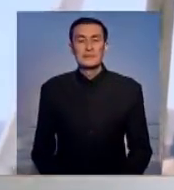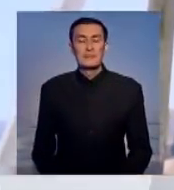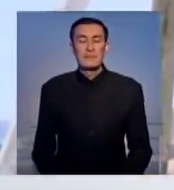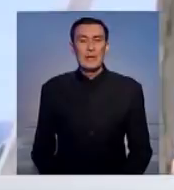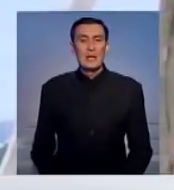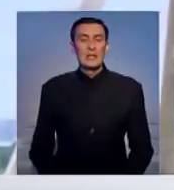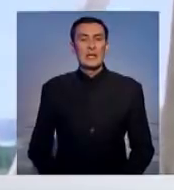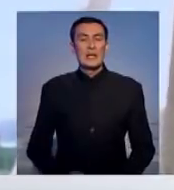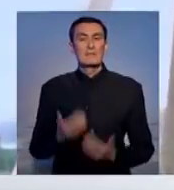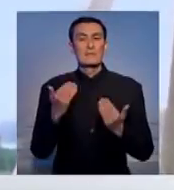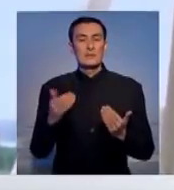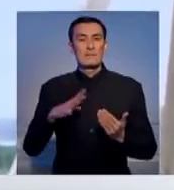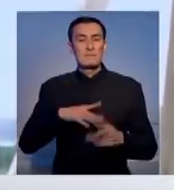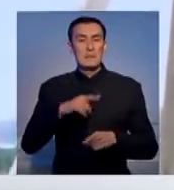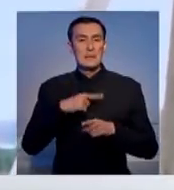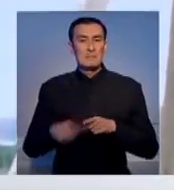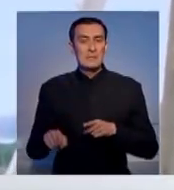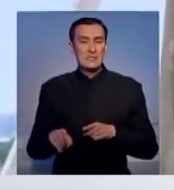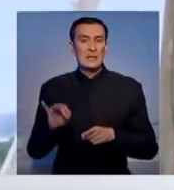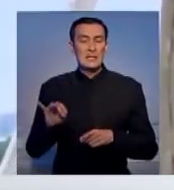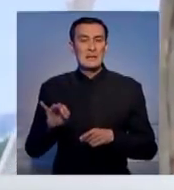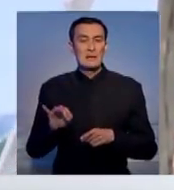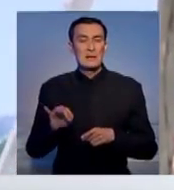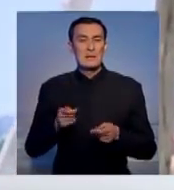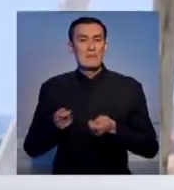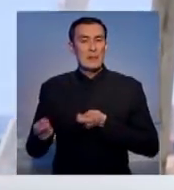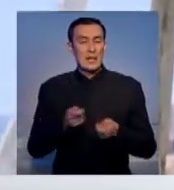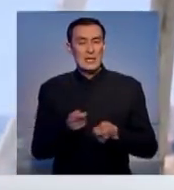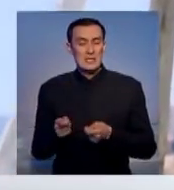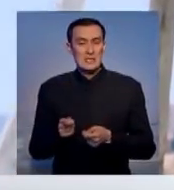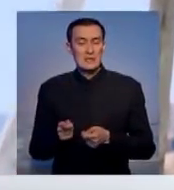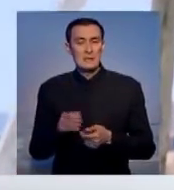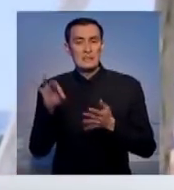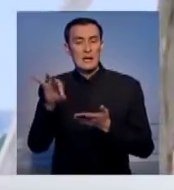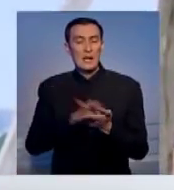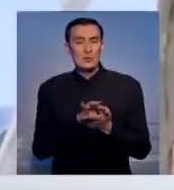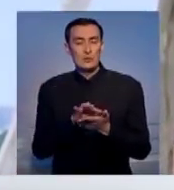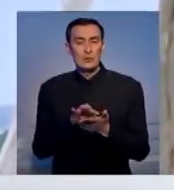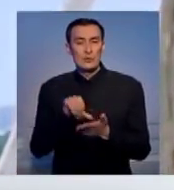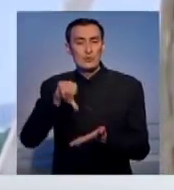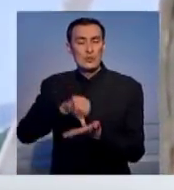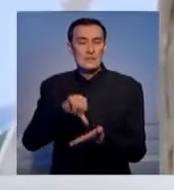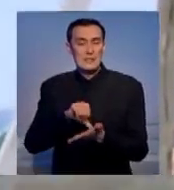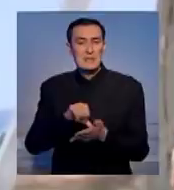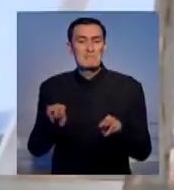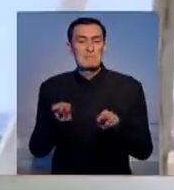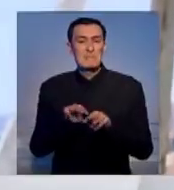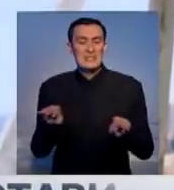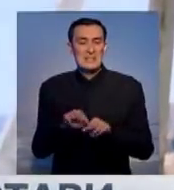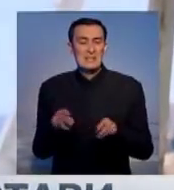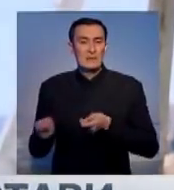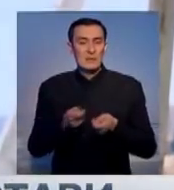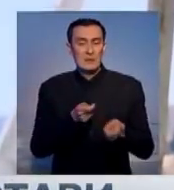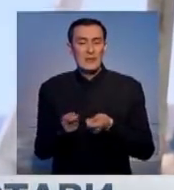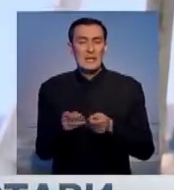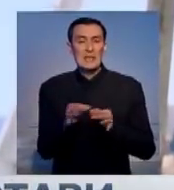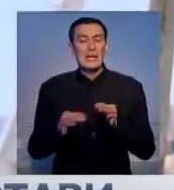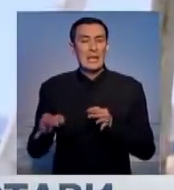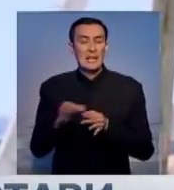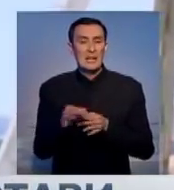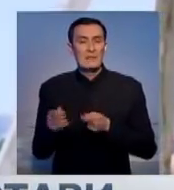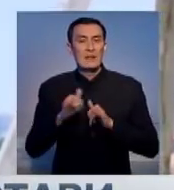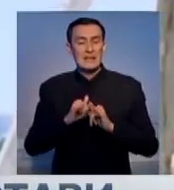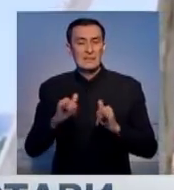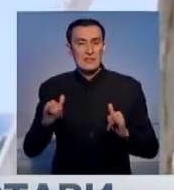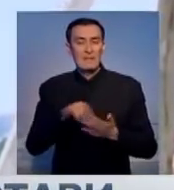На произошедшее довольно быстро отреагировали местные власти. Сразу же подключилось Министерство инфраструктуры и регионального развития